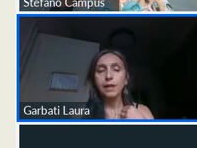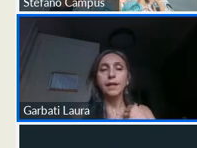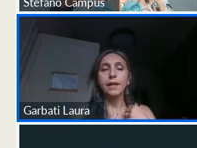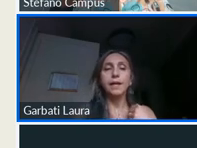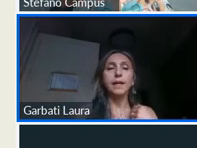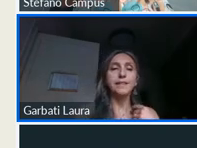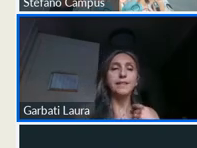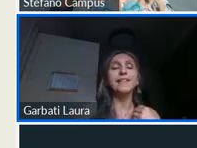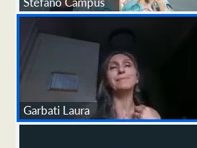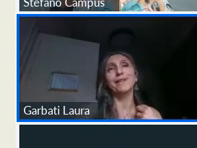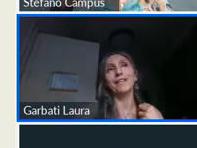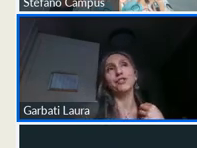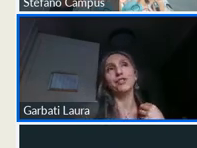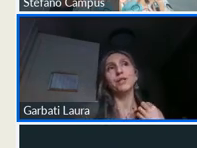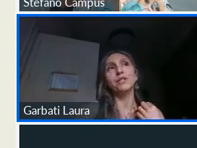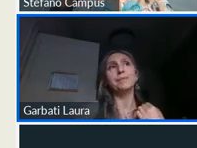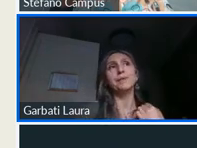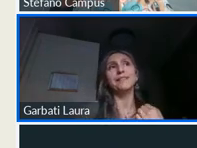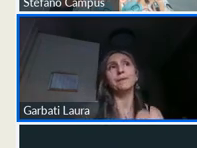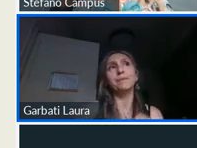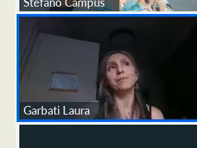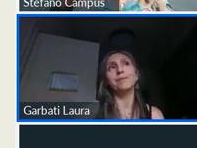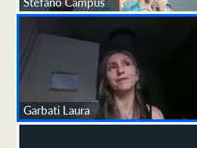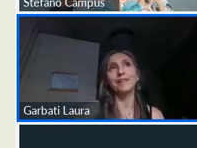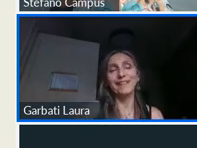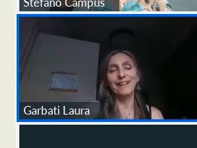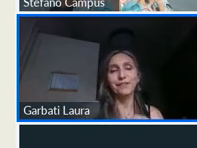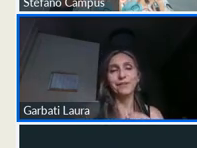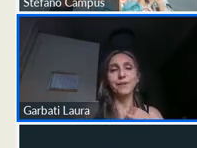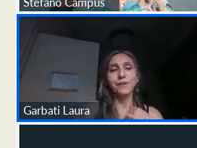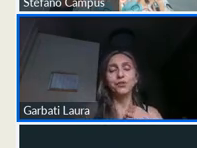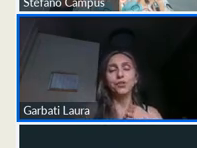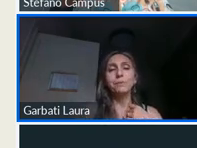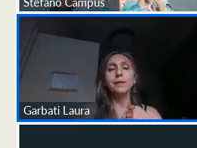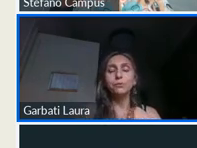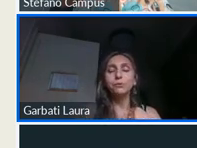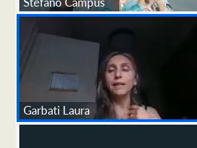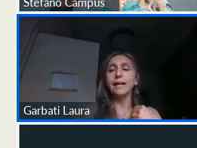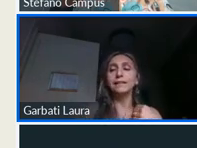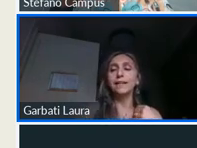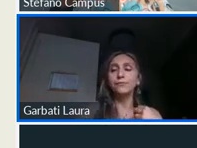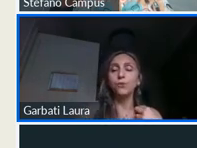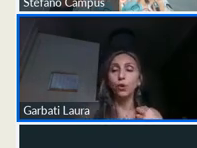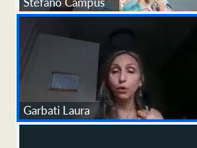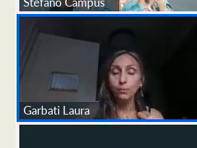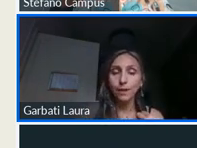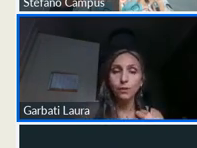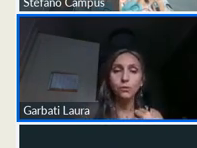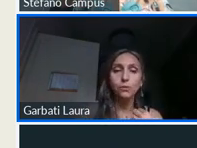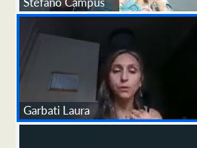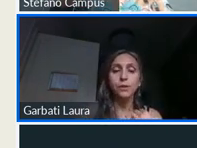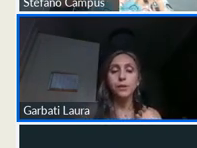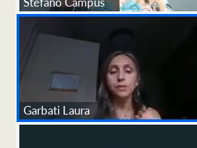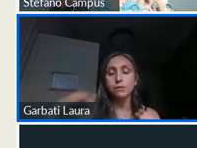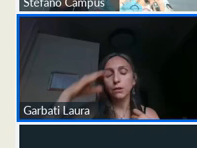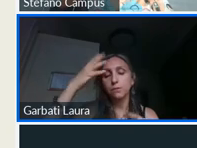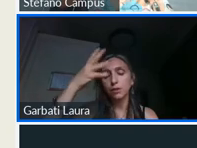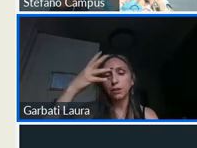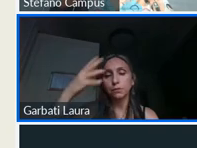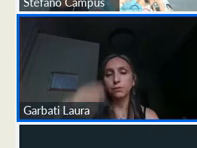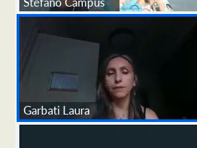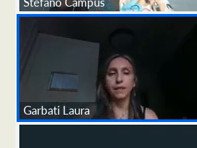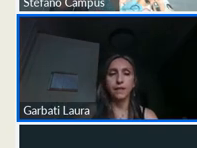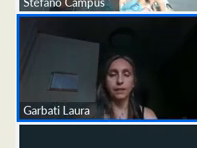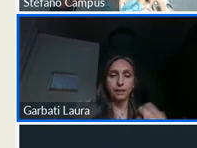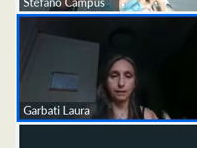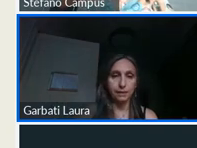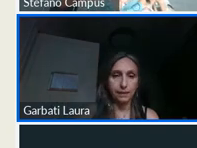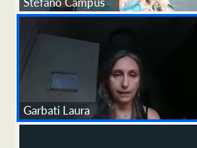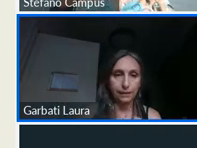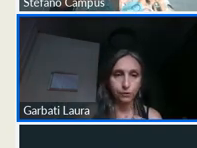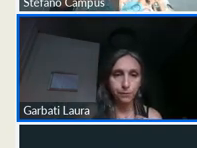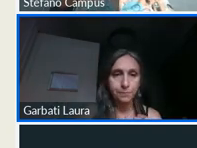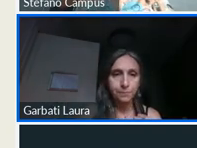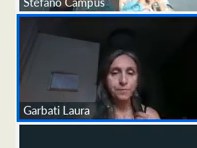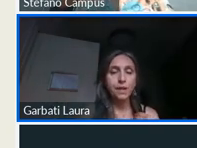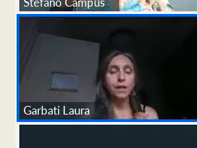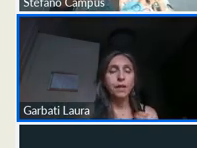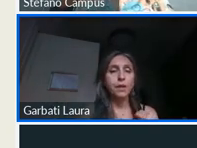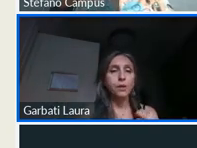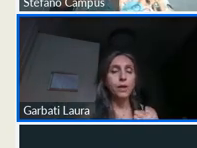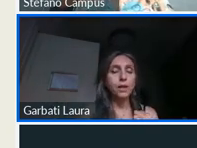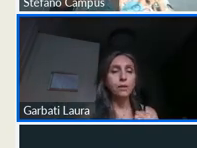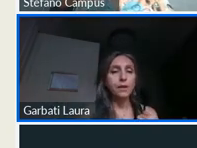l'algoritmo, ed è lì perché c'è la spinta per brevettare invece, ma è tutelata la forma con cui questo algoritmo viene